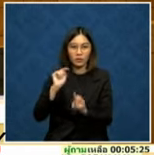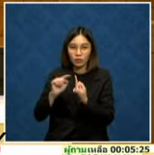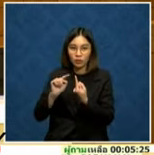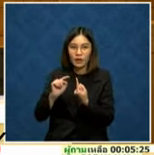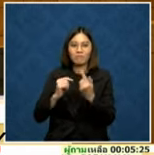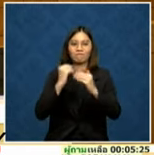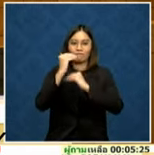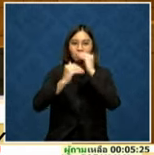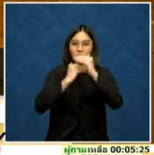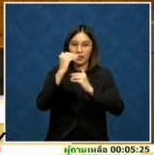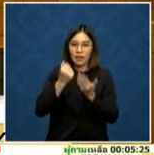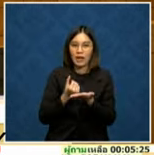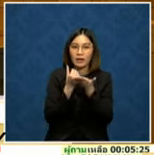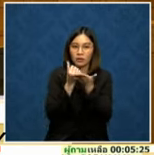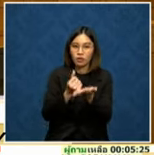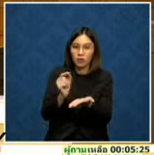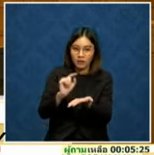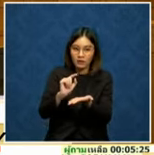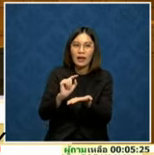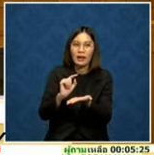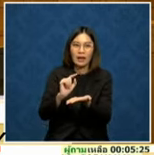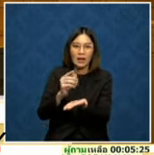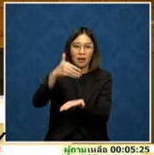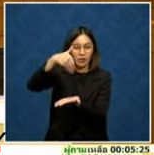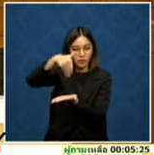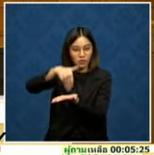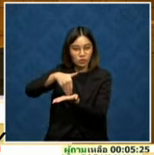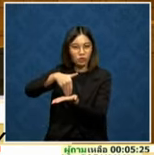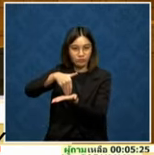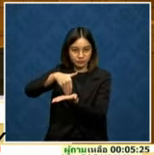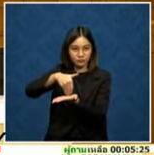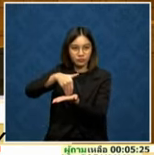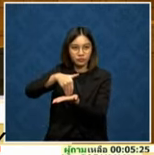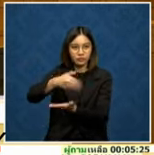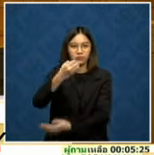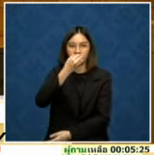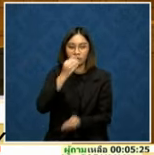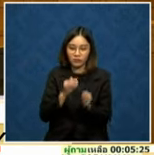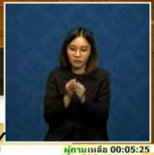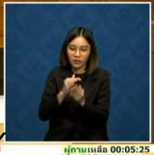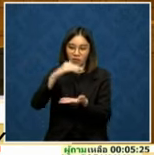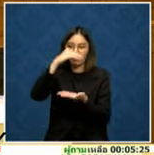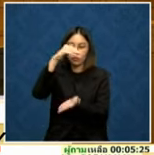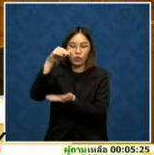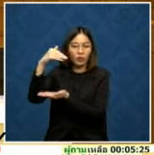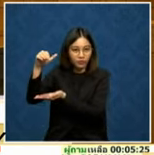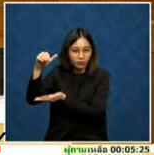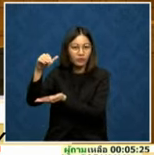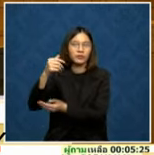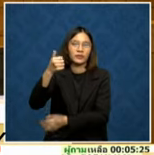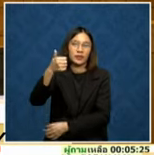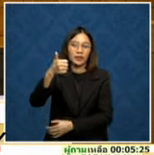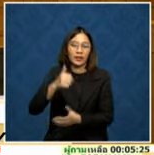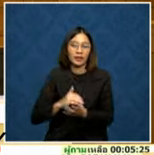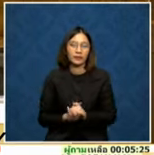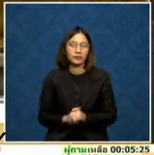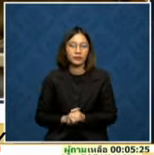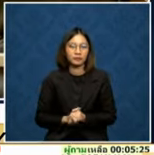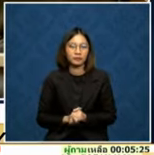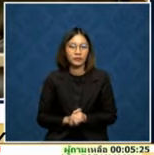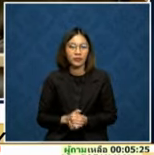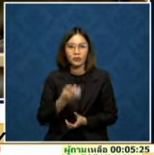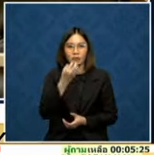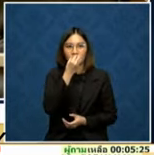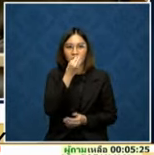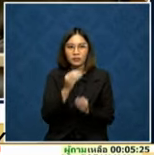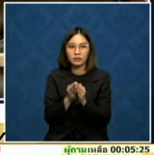พันาทำให้เป็น High ProfitHigher Margin ของอาหารที่ส่อไปได้ ไม่ใชส่งขอให้วัถูดบอยเดีวอาหารที่